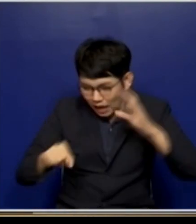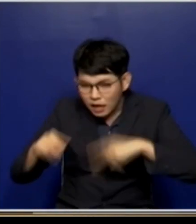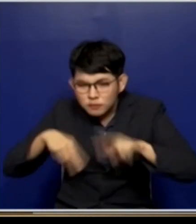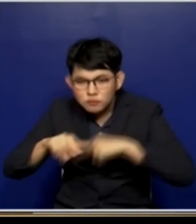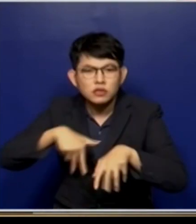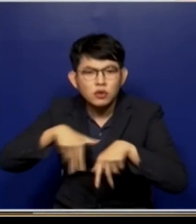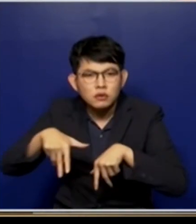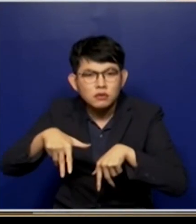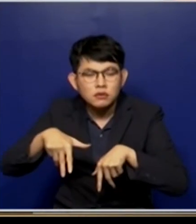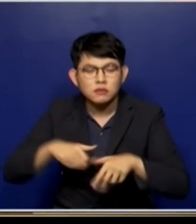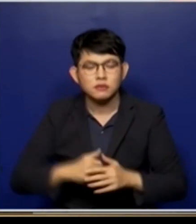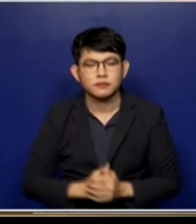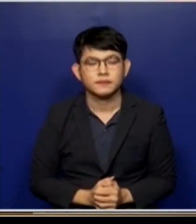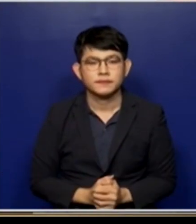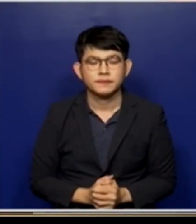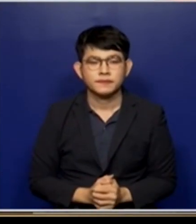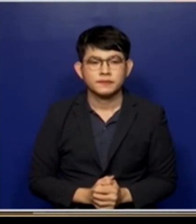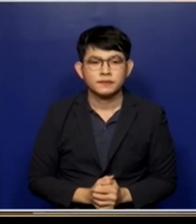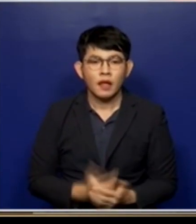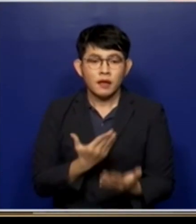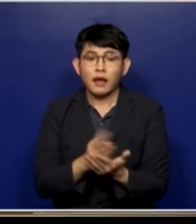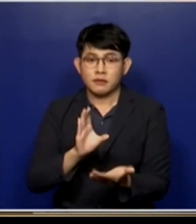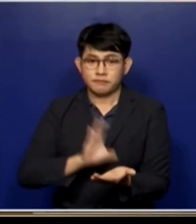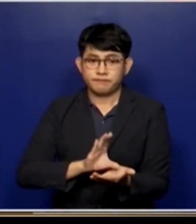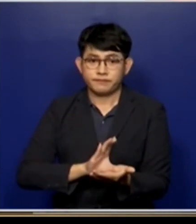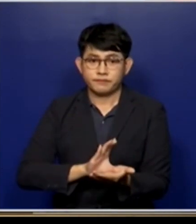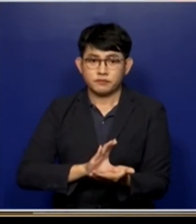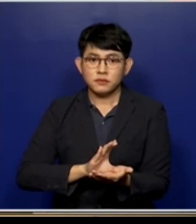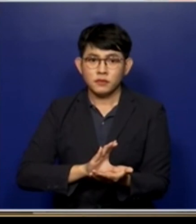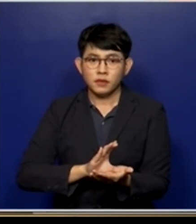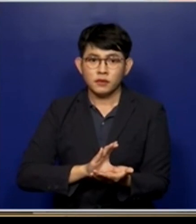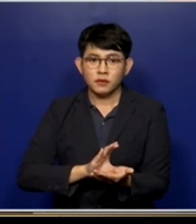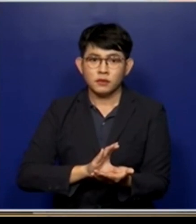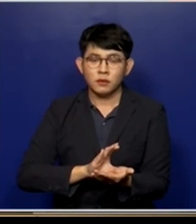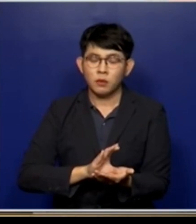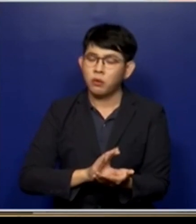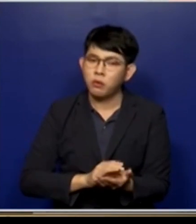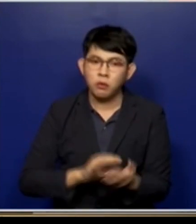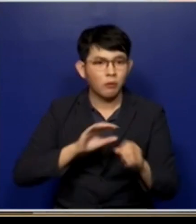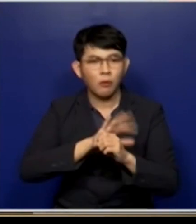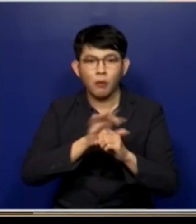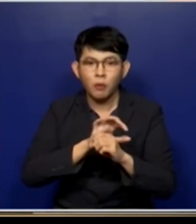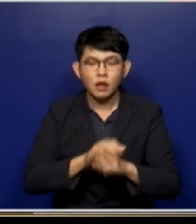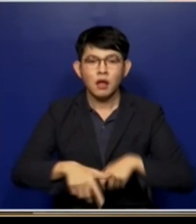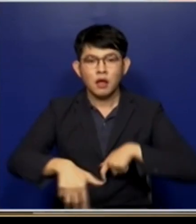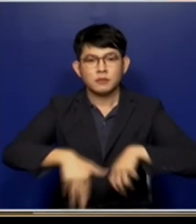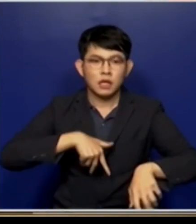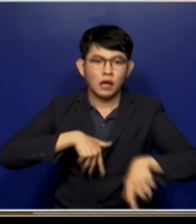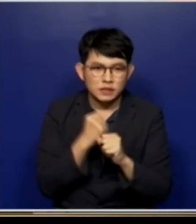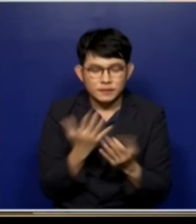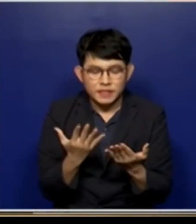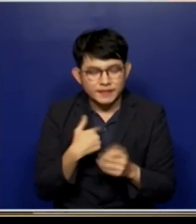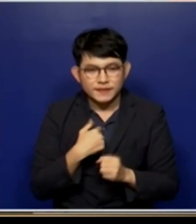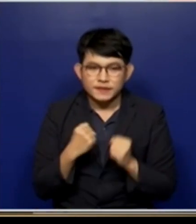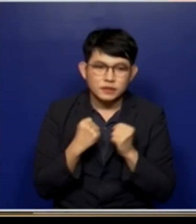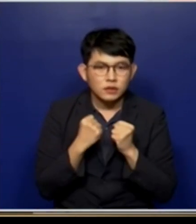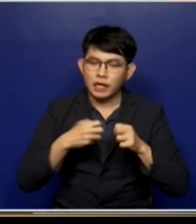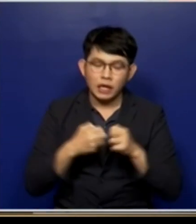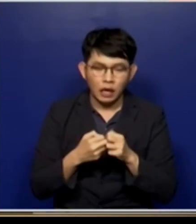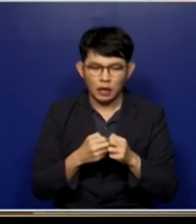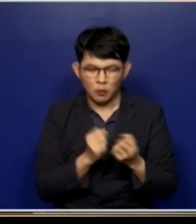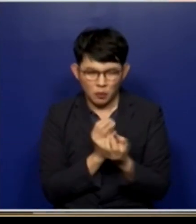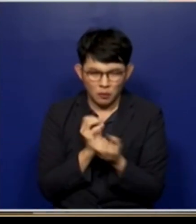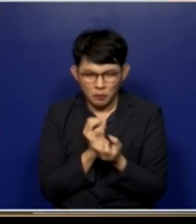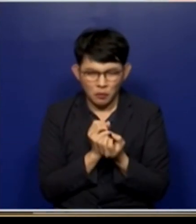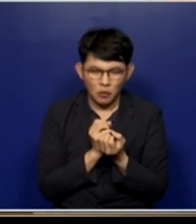ทั้งประเทศและในจำนวนนี้ค่ะในภาวะ Province 19ที่ประชาชนกำลังวาดวันจากภัยคุกคาม